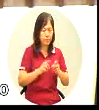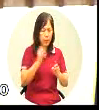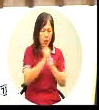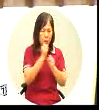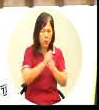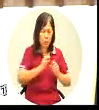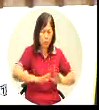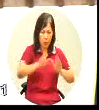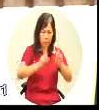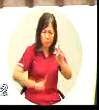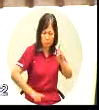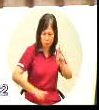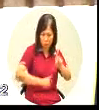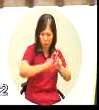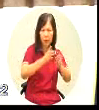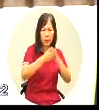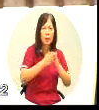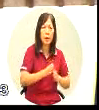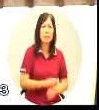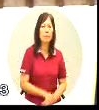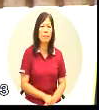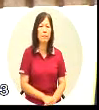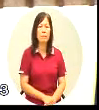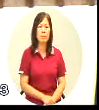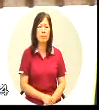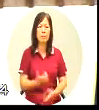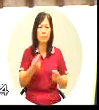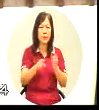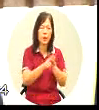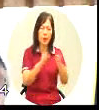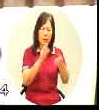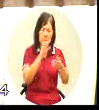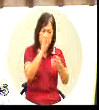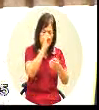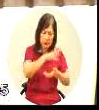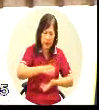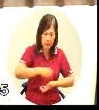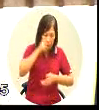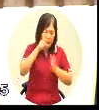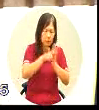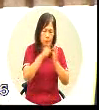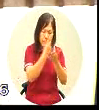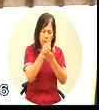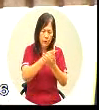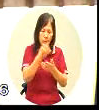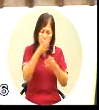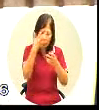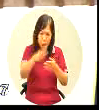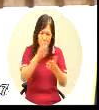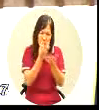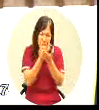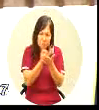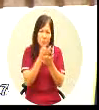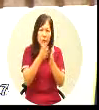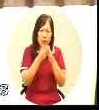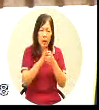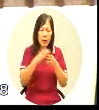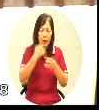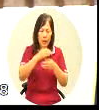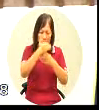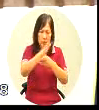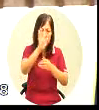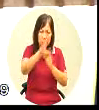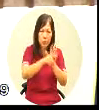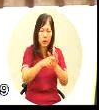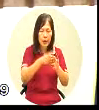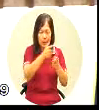发展的脚步，请坐哈。那还是提醒一下市民朋友啦，我们尽量节水使用啦。那当然这有限啊，我们也感